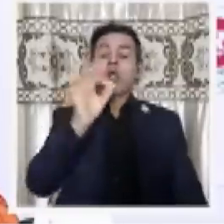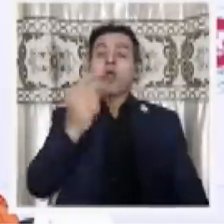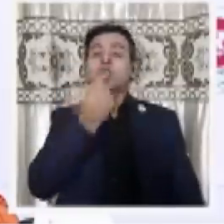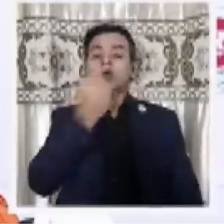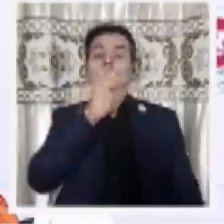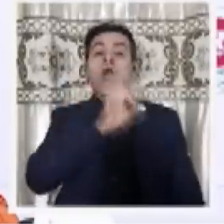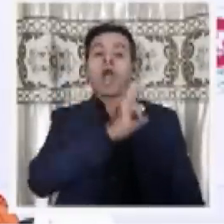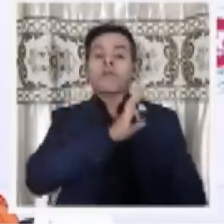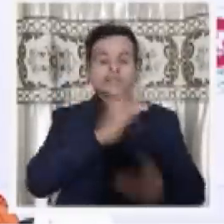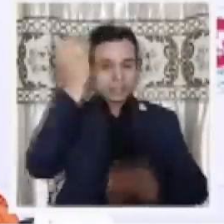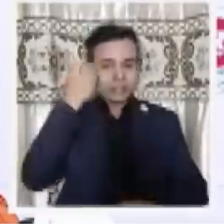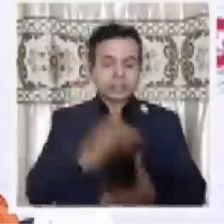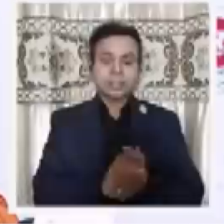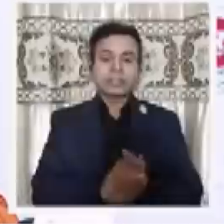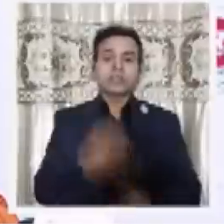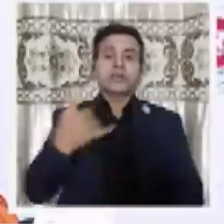24,25,764টি। বর্তমানে মজুদ আছে